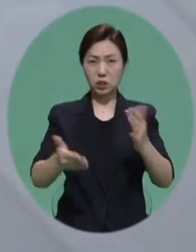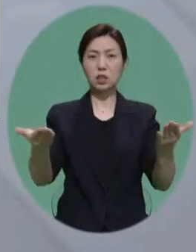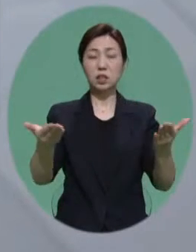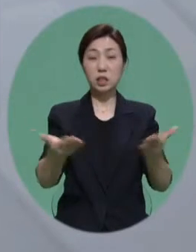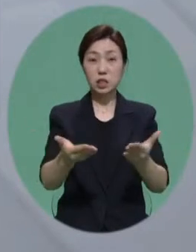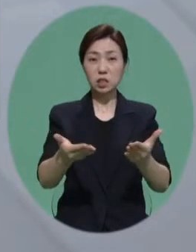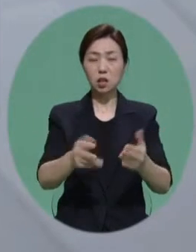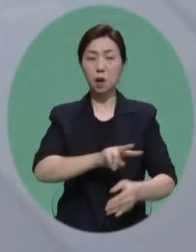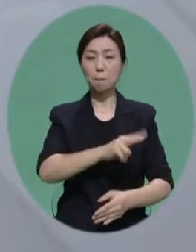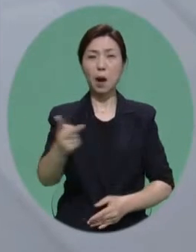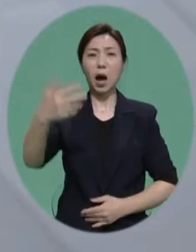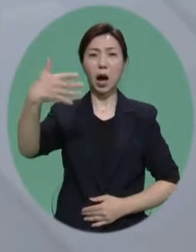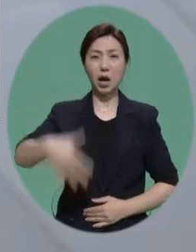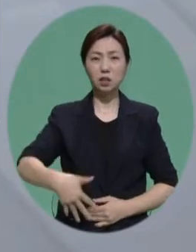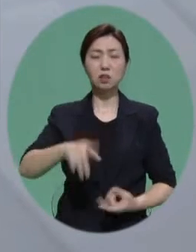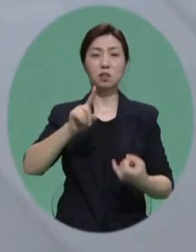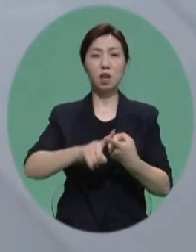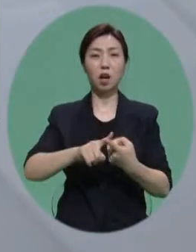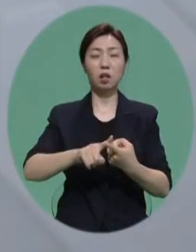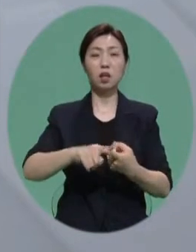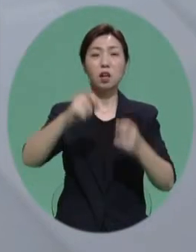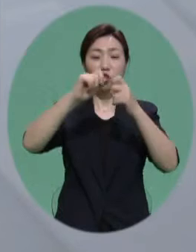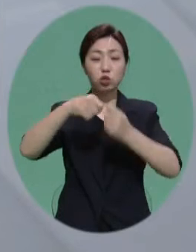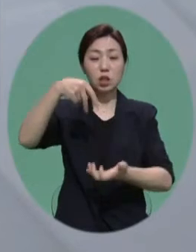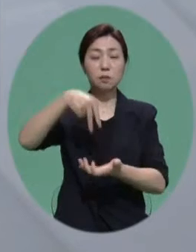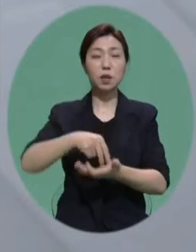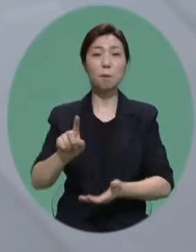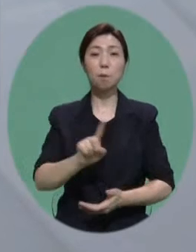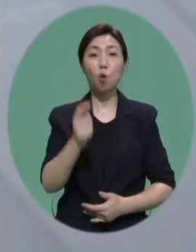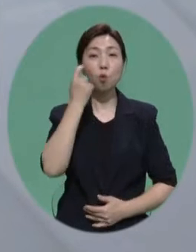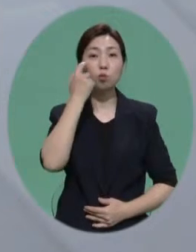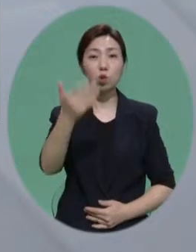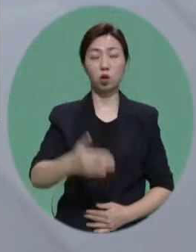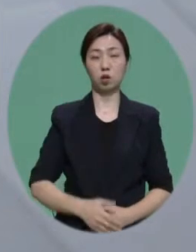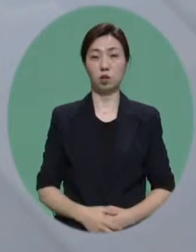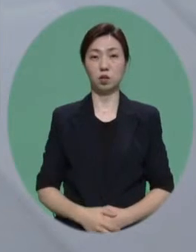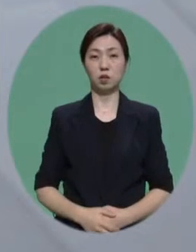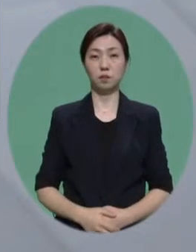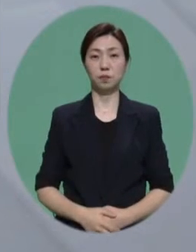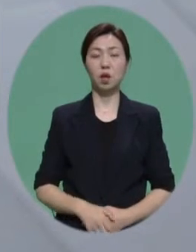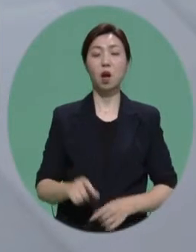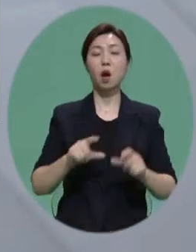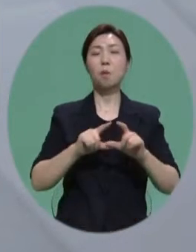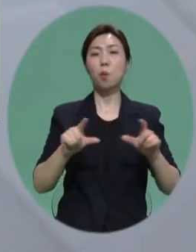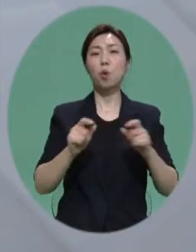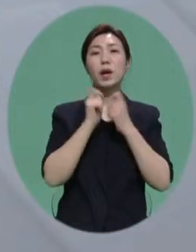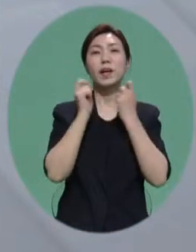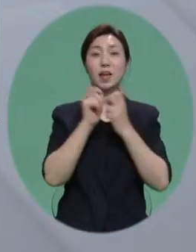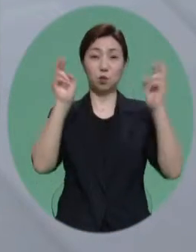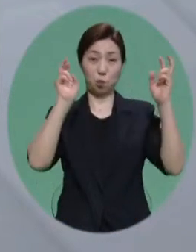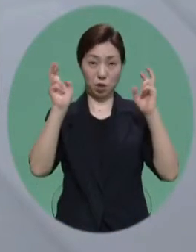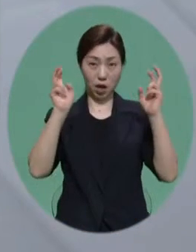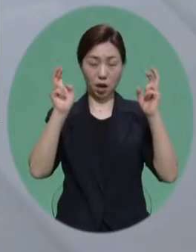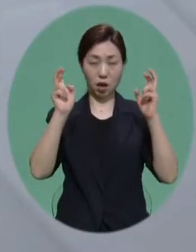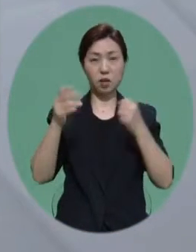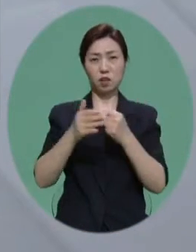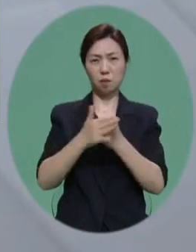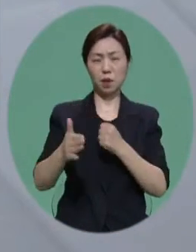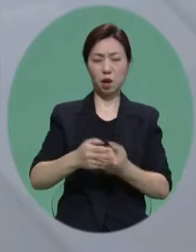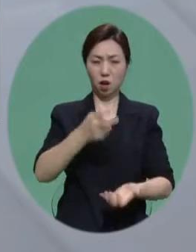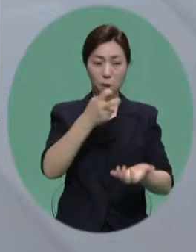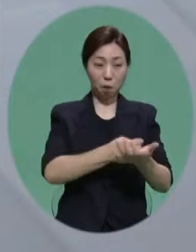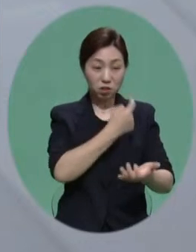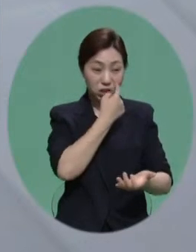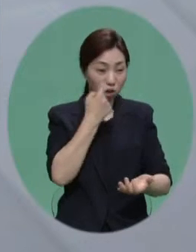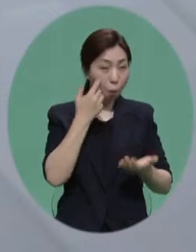구체적인 좀 입장을 밝혀 주세요 그게 민간에서 벌어지는 일인데 그 법적 근거도 없이 강좌 긴